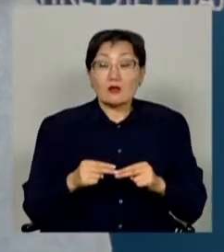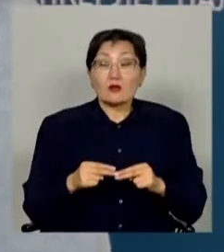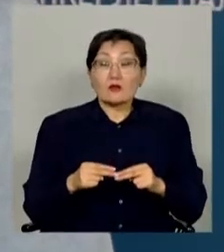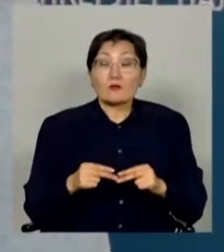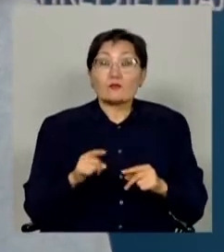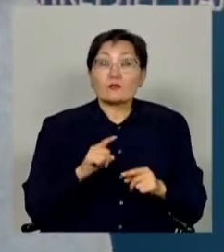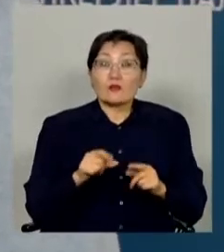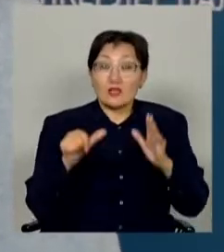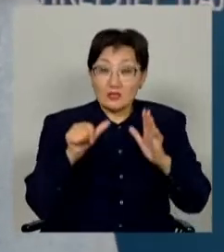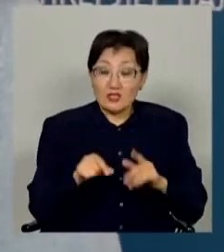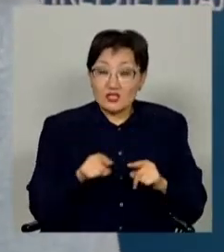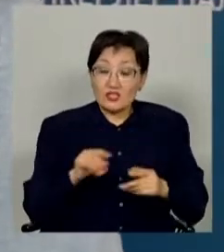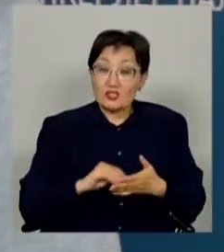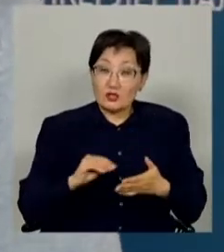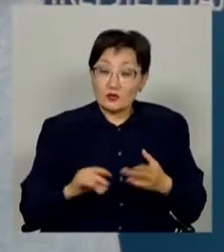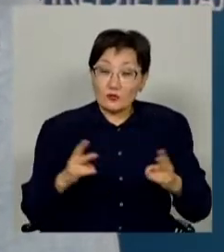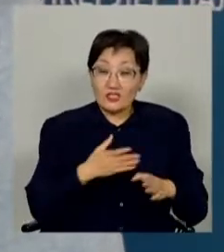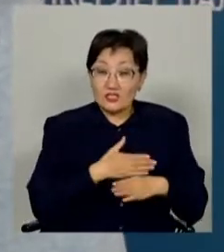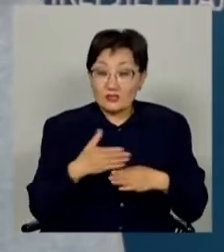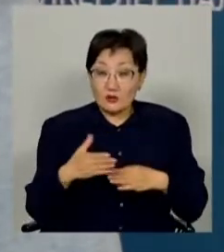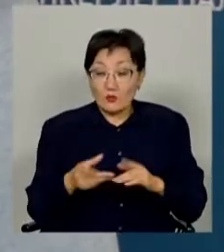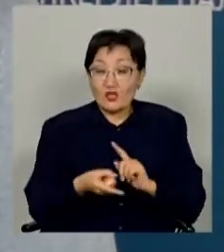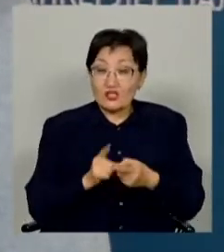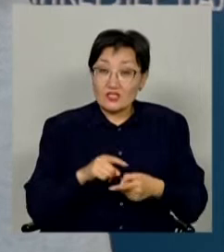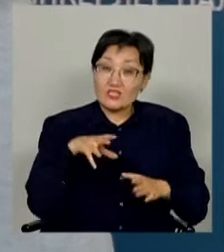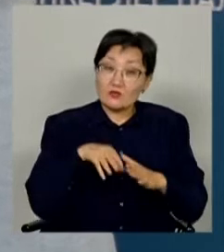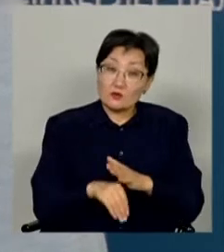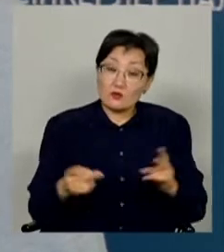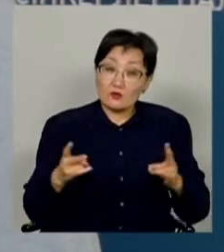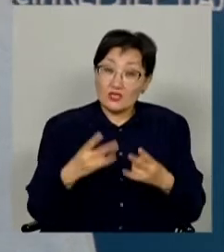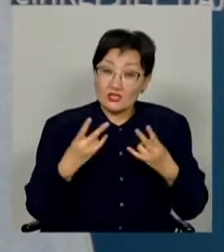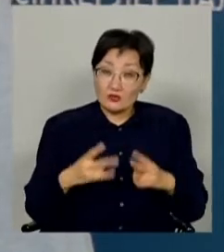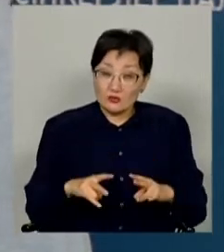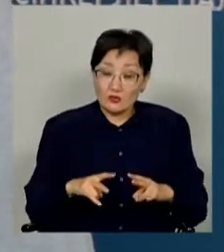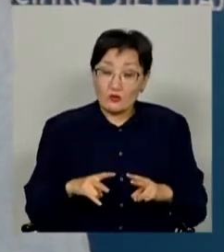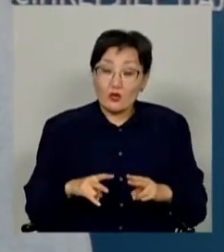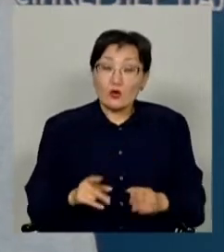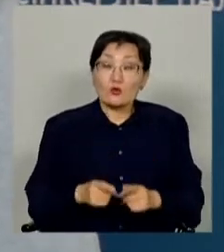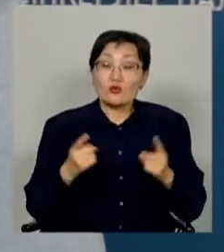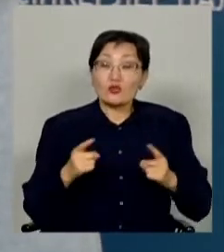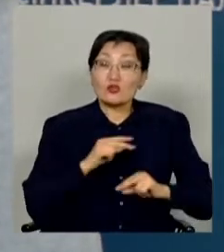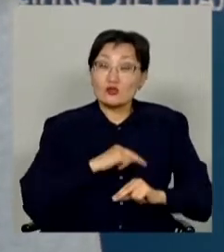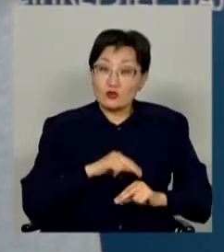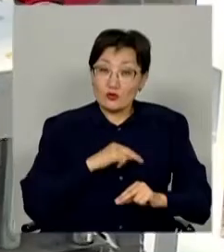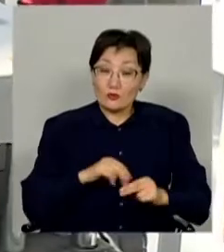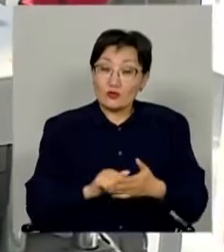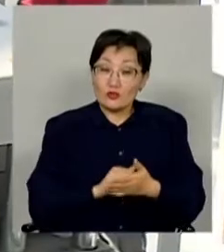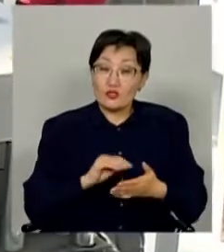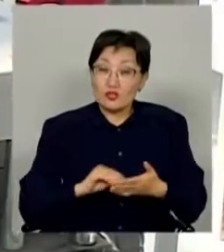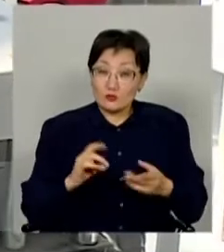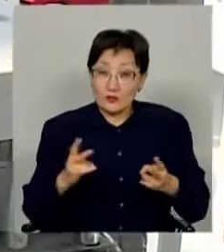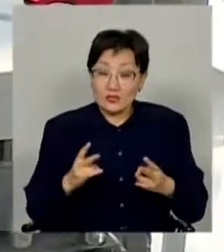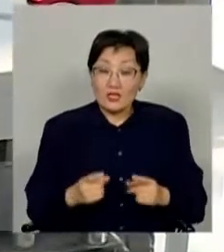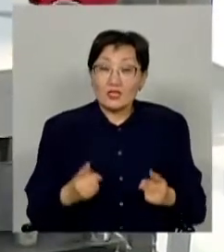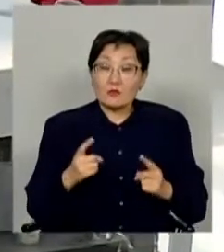шығу керек деген ойда, яғни кейіннен өзгерістерді енгізудің қажеті жоқ болмайтын бір үлкен жақсы құжат жазу керек. Еліміздегі